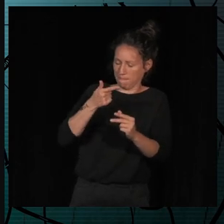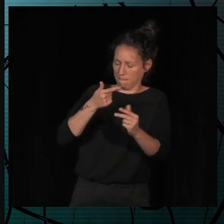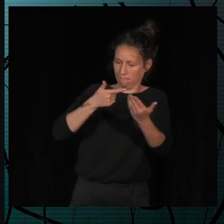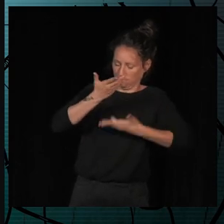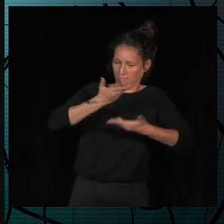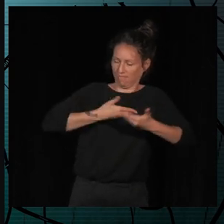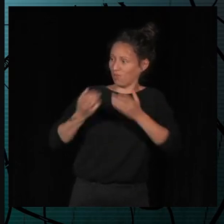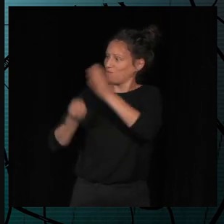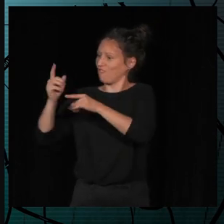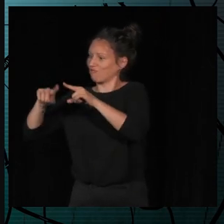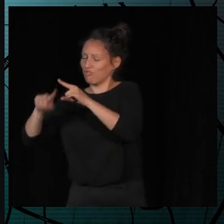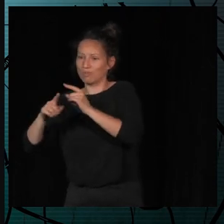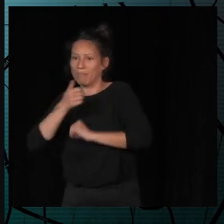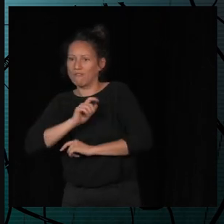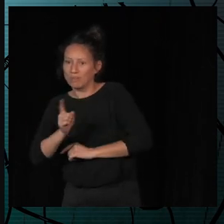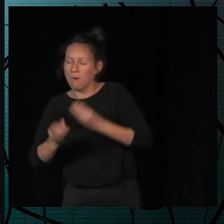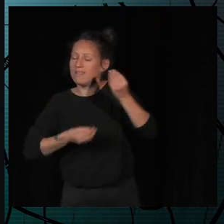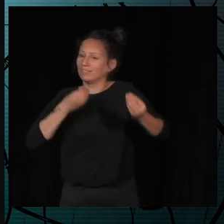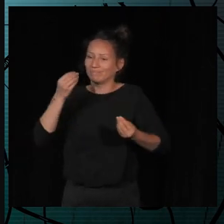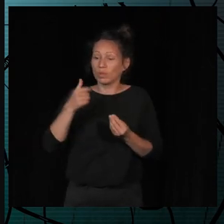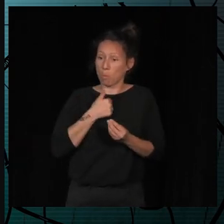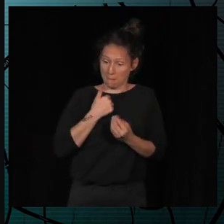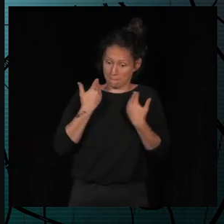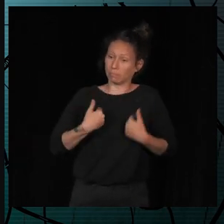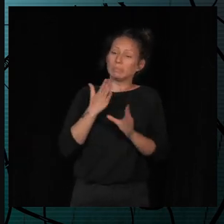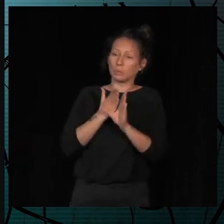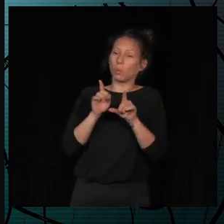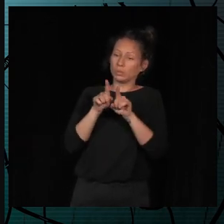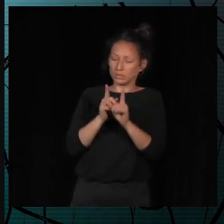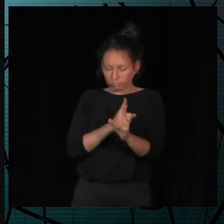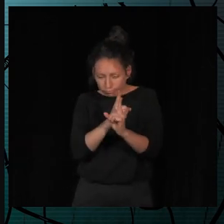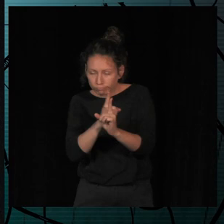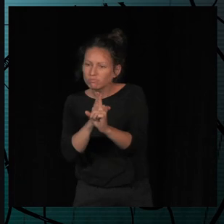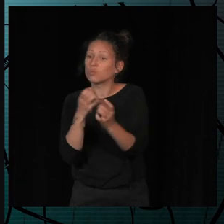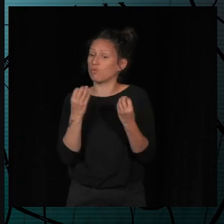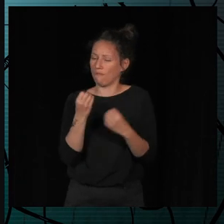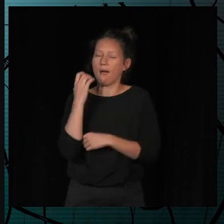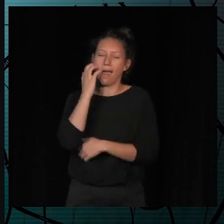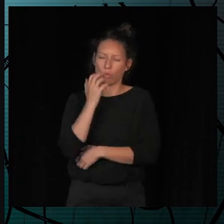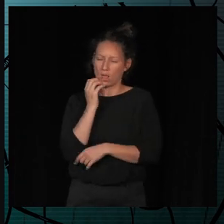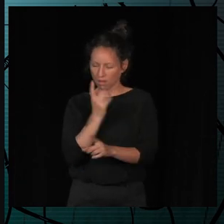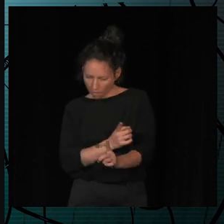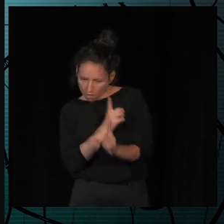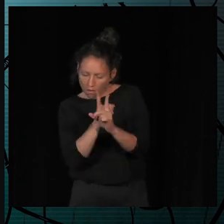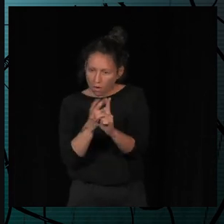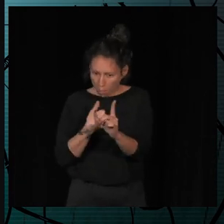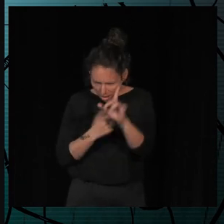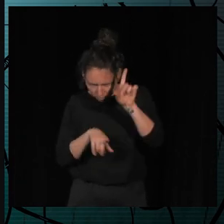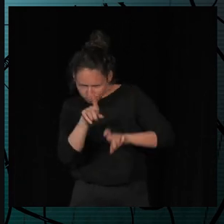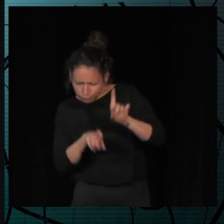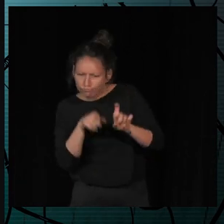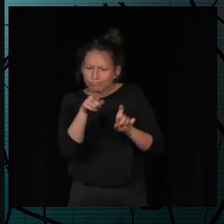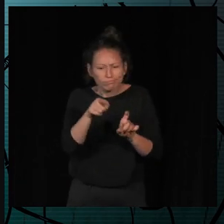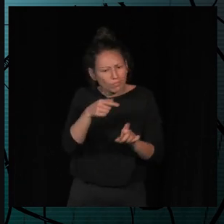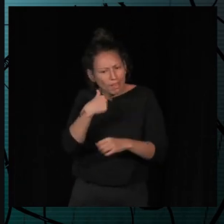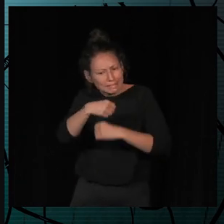clinicien lorsque je reçois évidemment moi je reçois beaucoup d'ados je je lui pose des questions pour savoir qu'est-ce qu'il